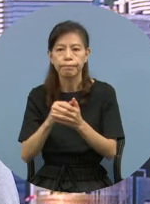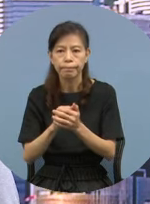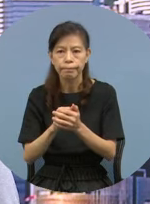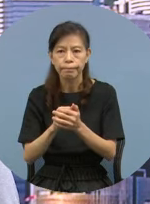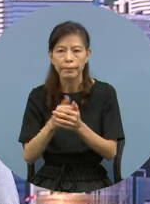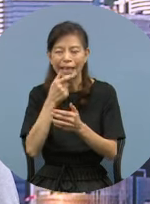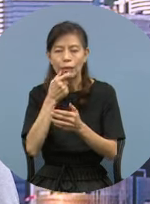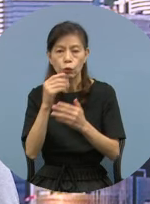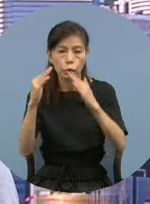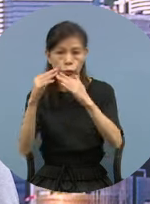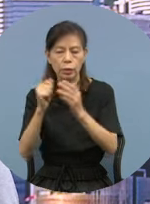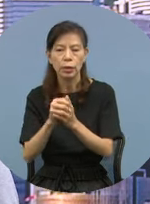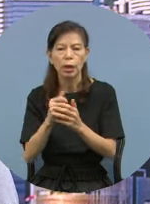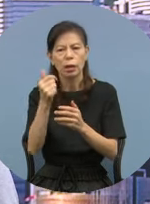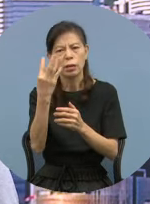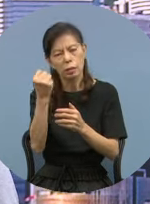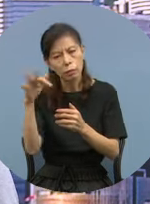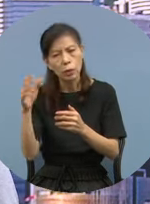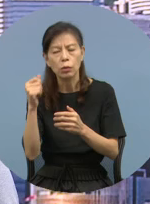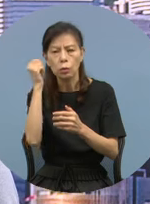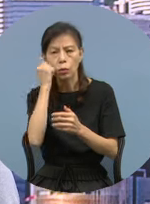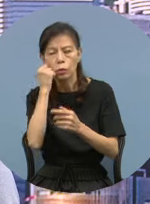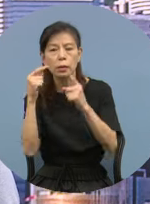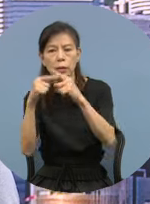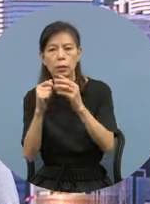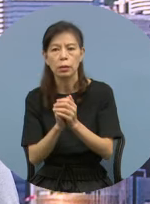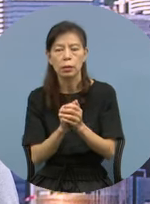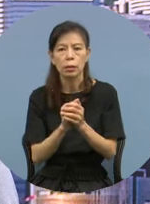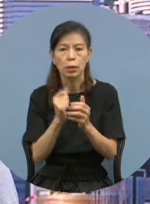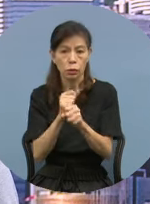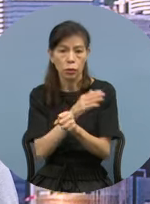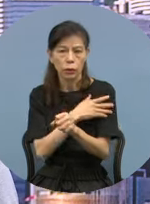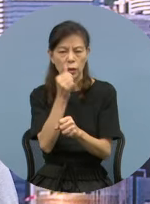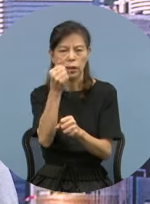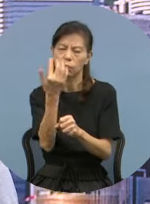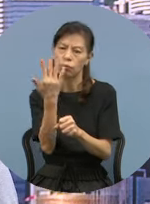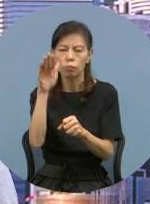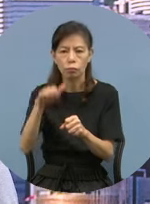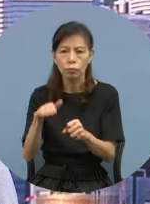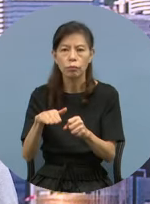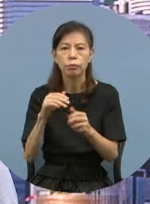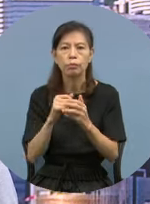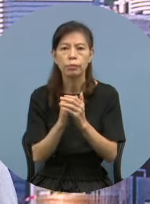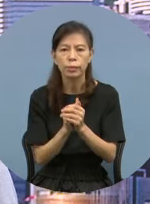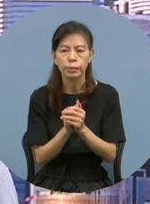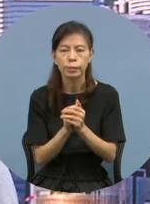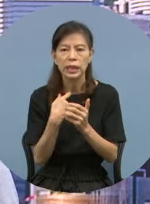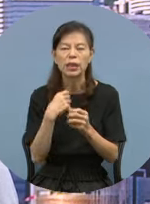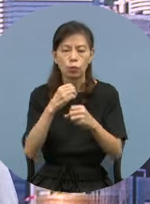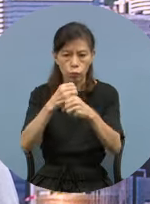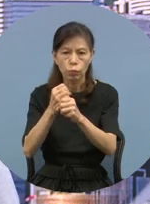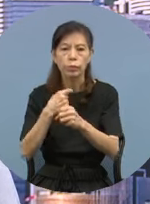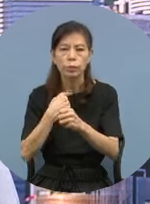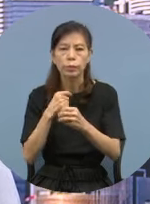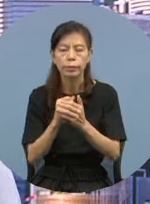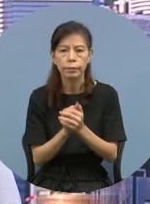的院友啦，同埋有10位樓下的員工呢是需要接受